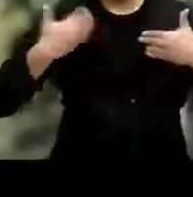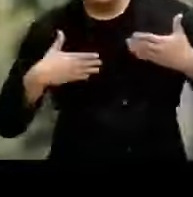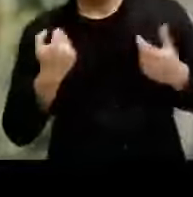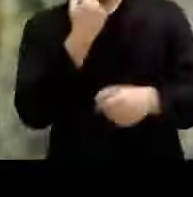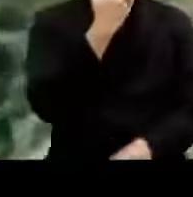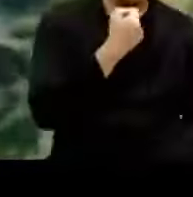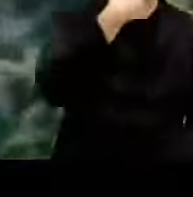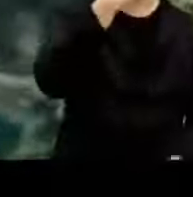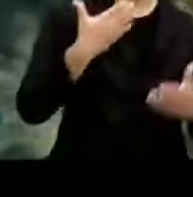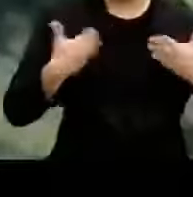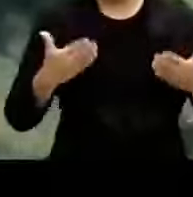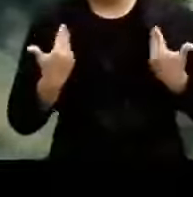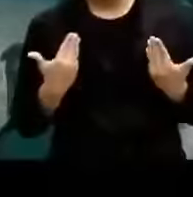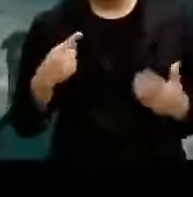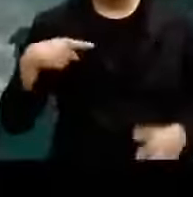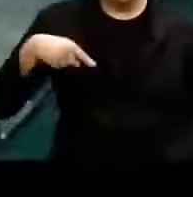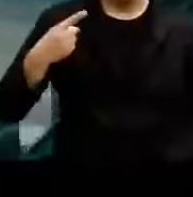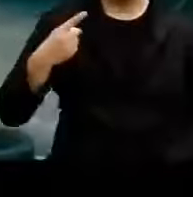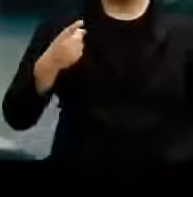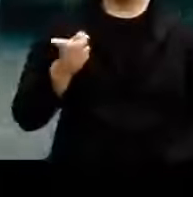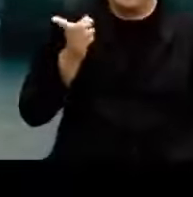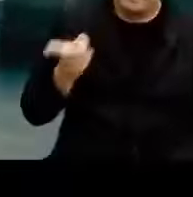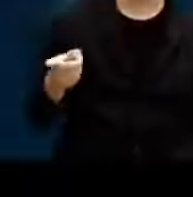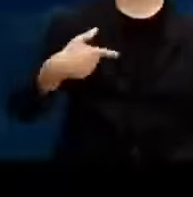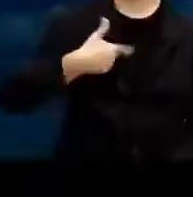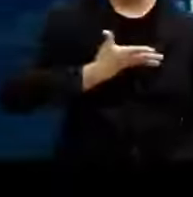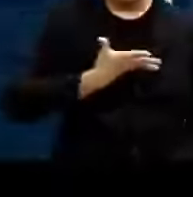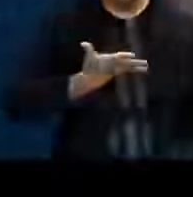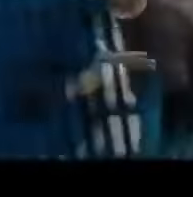saya ingin melihat mereka selalu tersenyum bahagia.